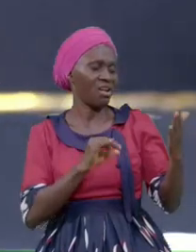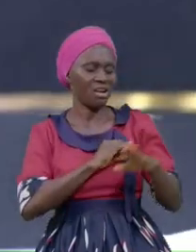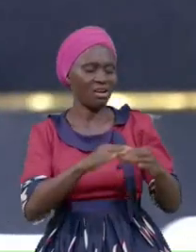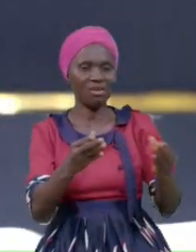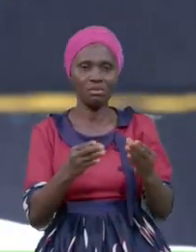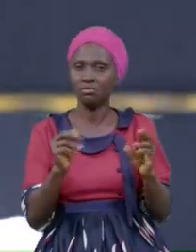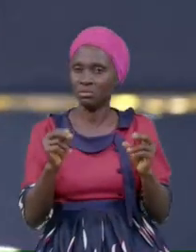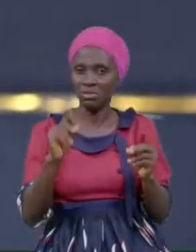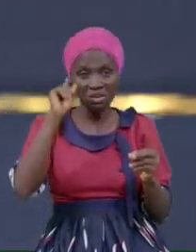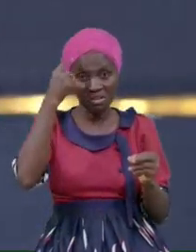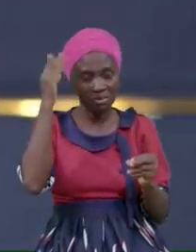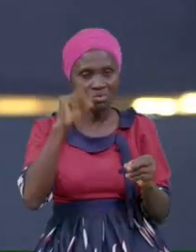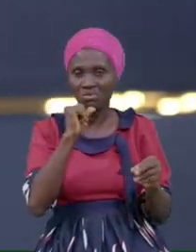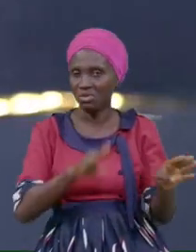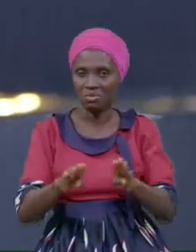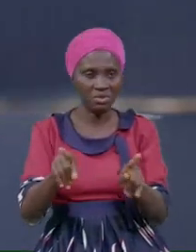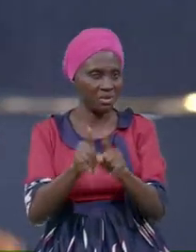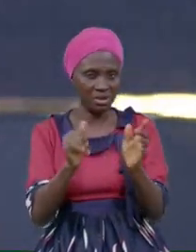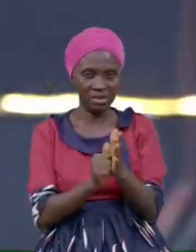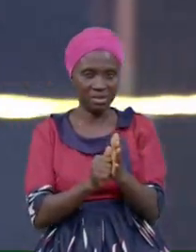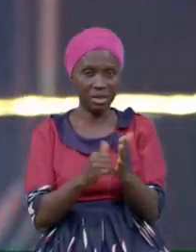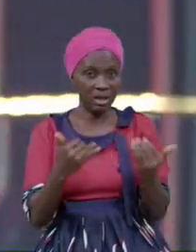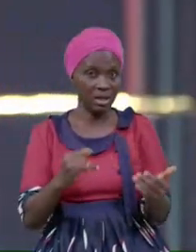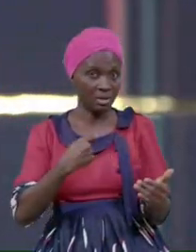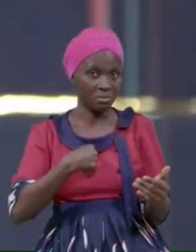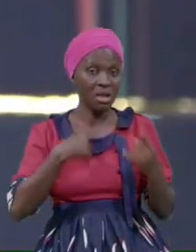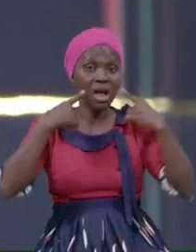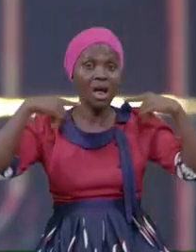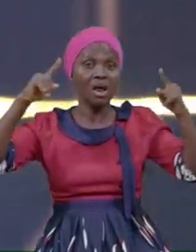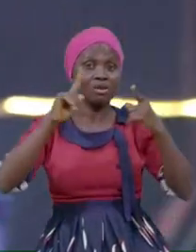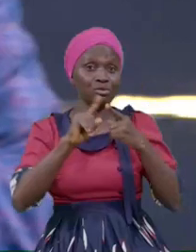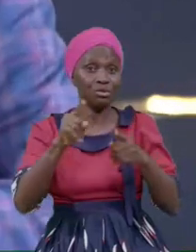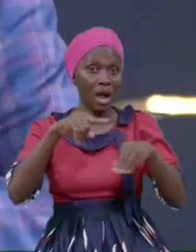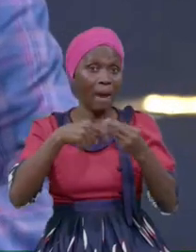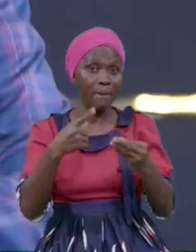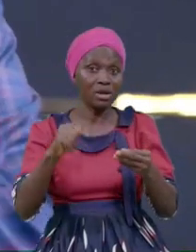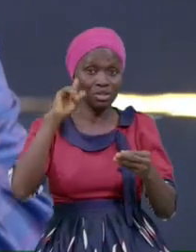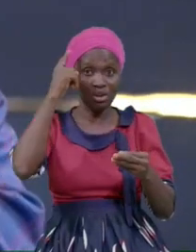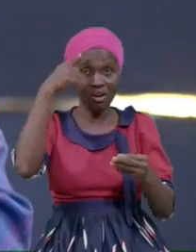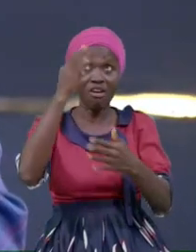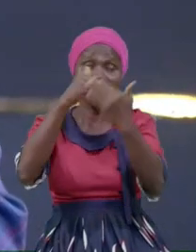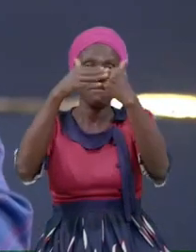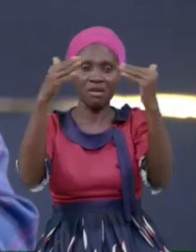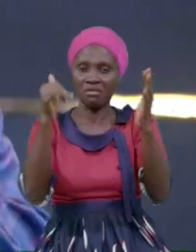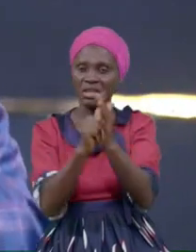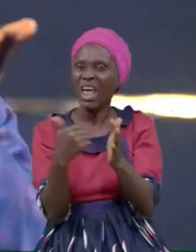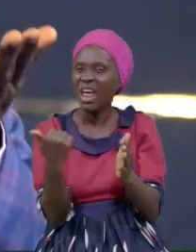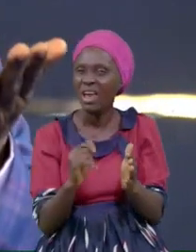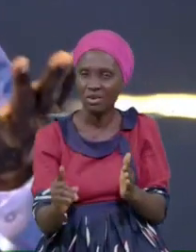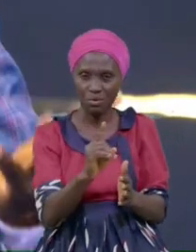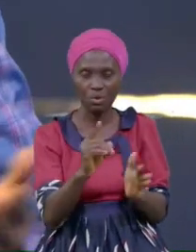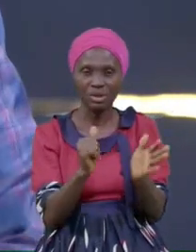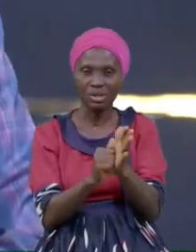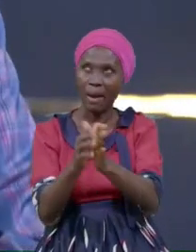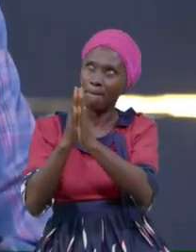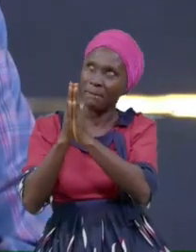viens t'annoncer du gouvernement du ciel que quiconque invoquera le nom du